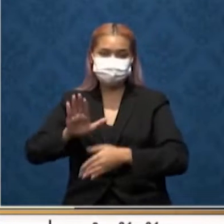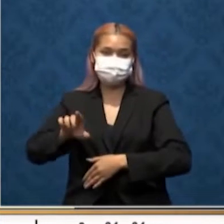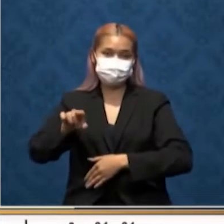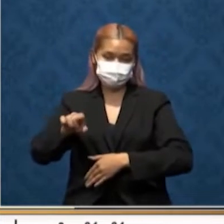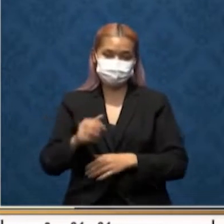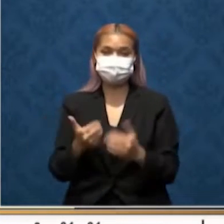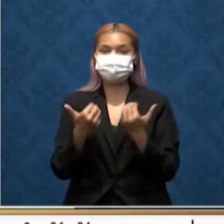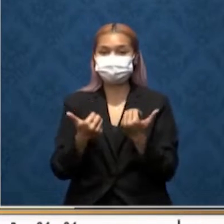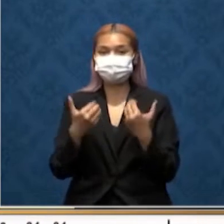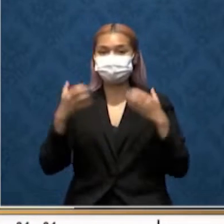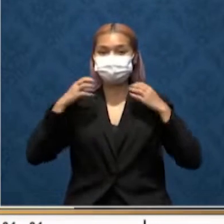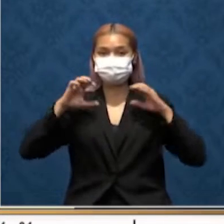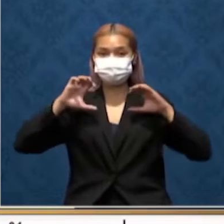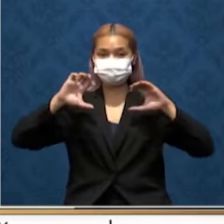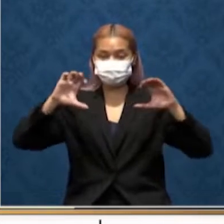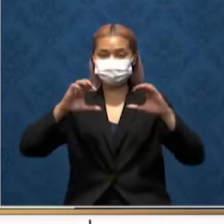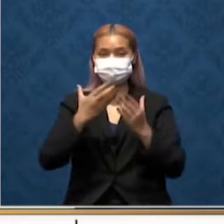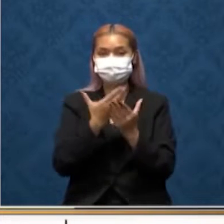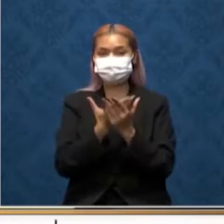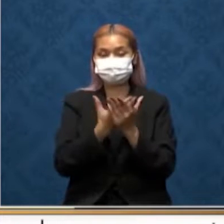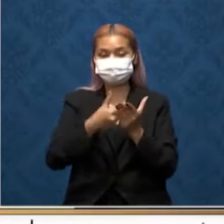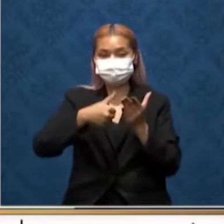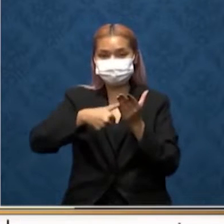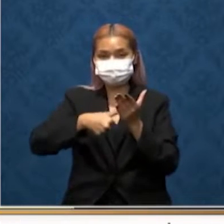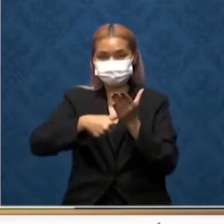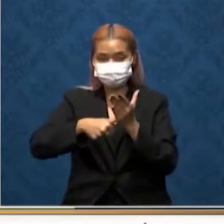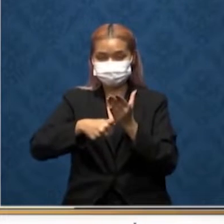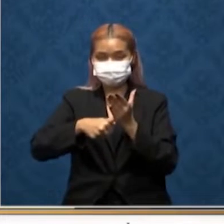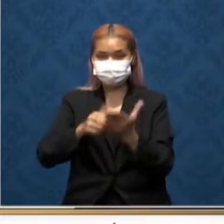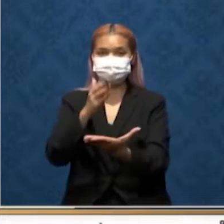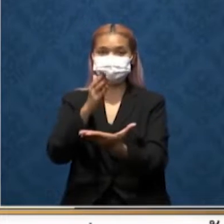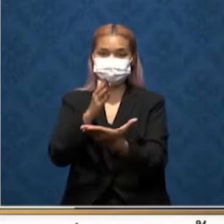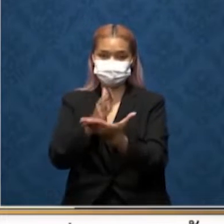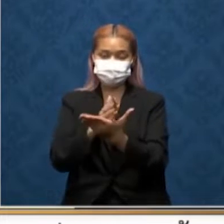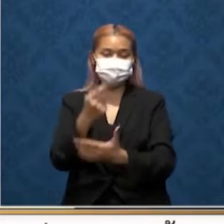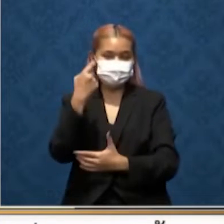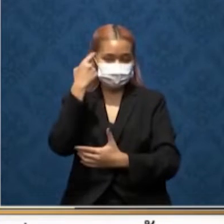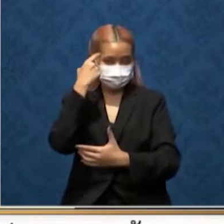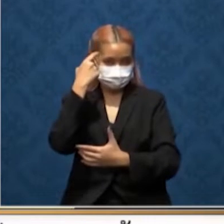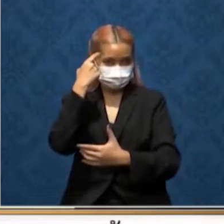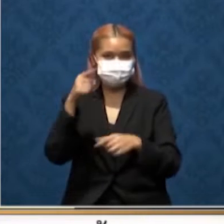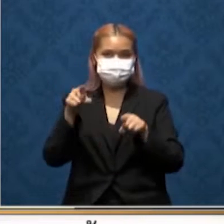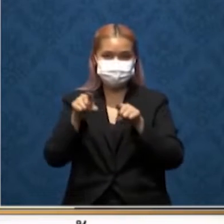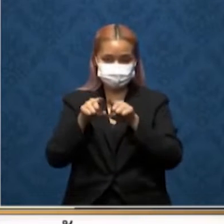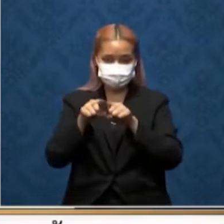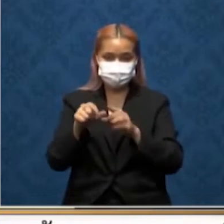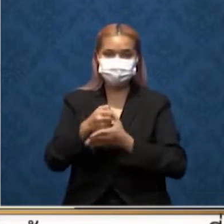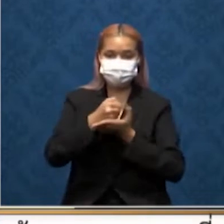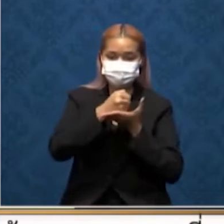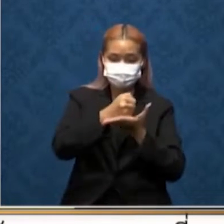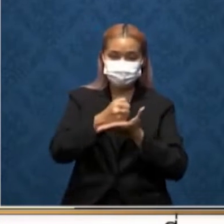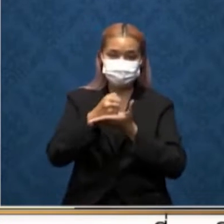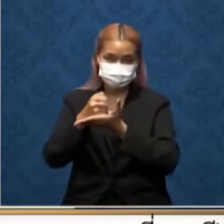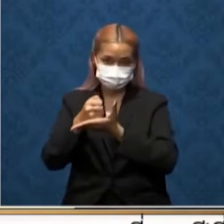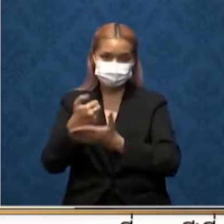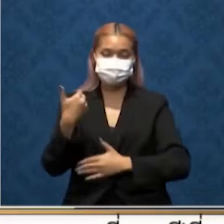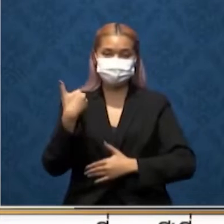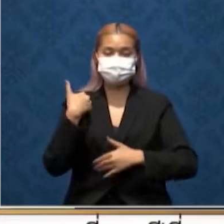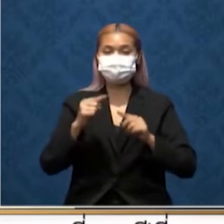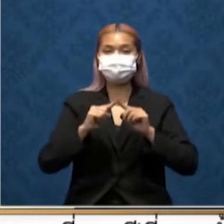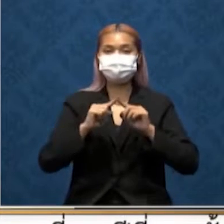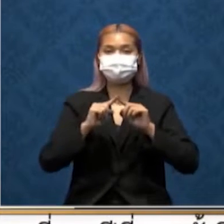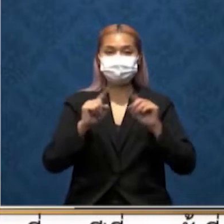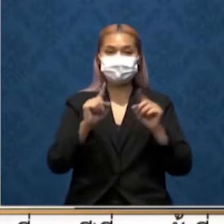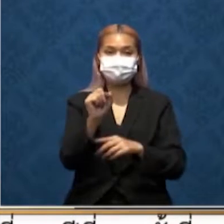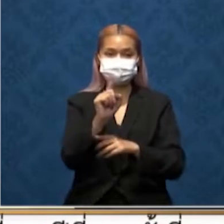ำระหนี้กองทุนหมู่บ้านในปีที่แล้วเนื่องจากโควิดนะครับซึ่งอันนี้ผมก็เห็นด้วยแล้วก็ช่วยประชาชนได้มากแต่ว่ากำหนดไว้ว่าจะ